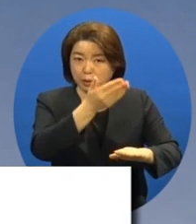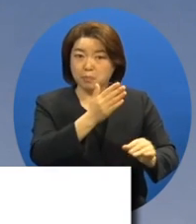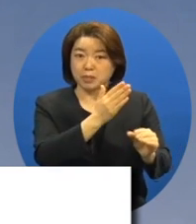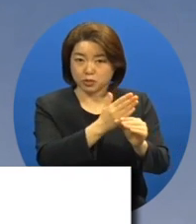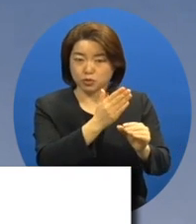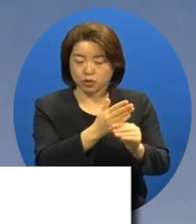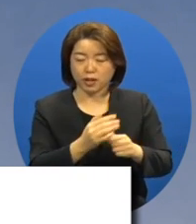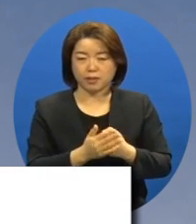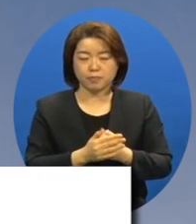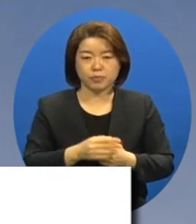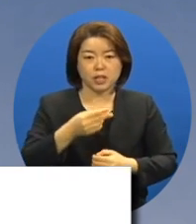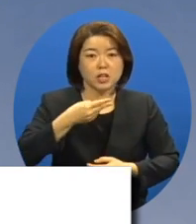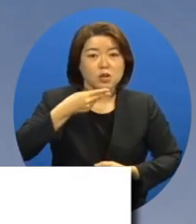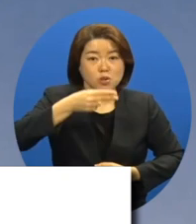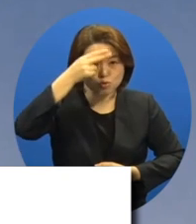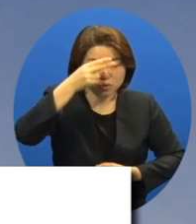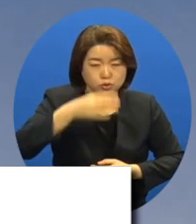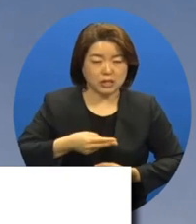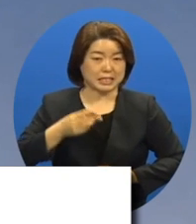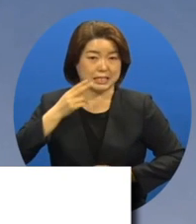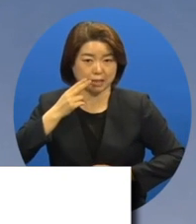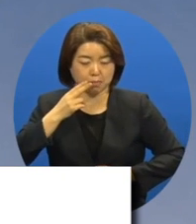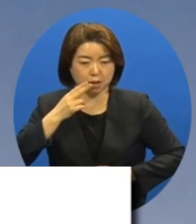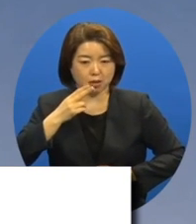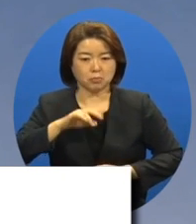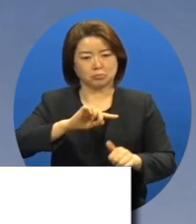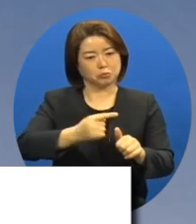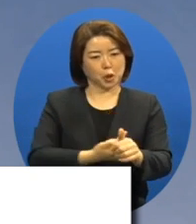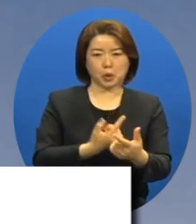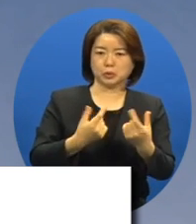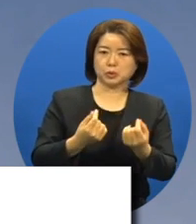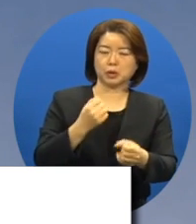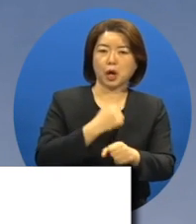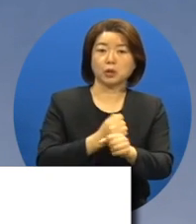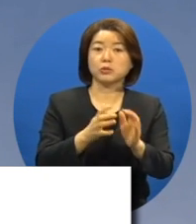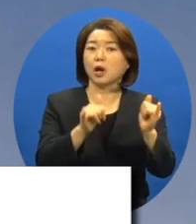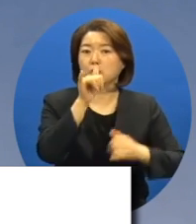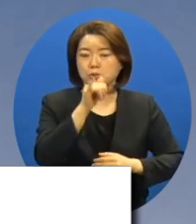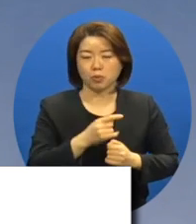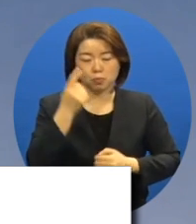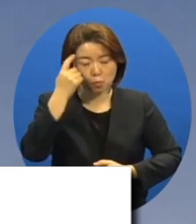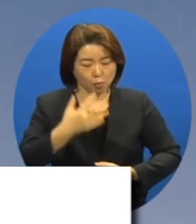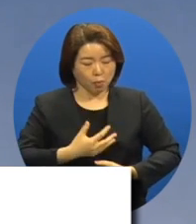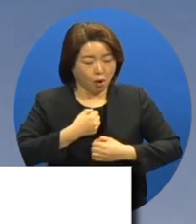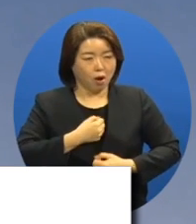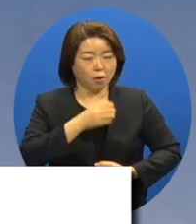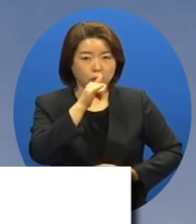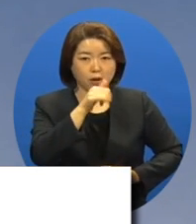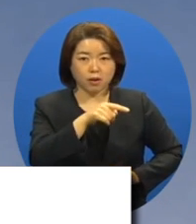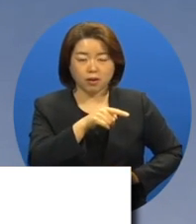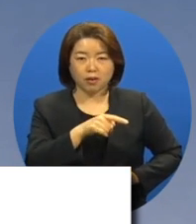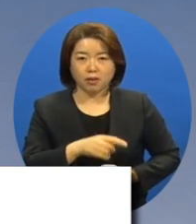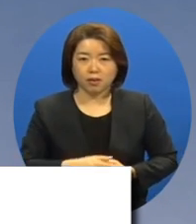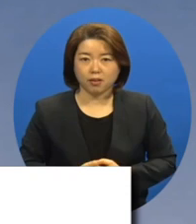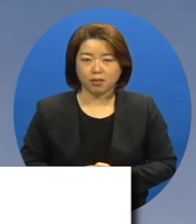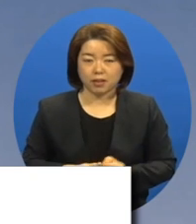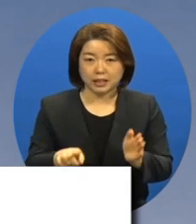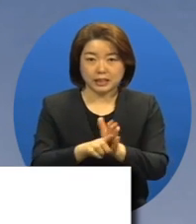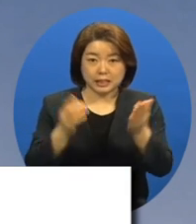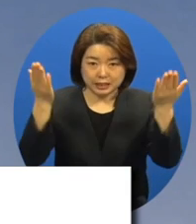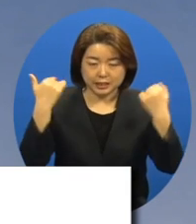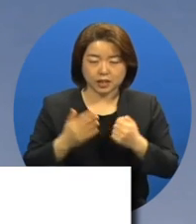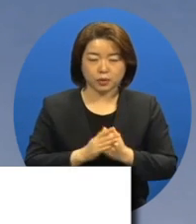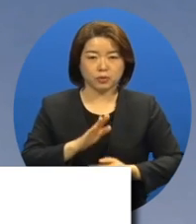술 담배를 아주 대현이 하시는 분들이 있었습니다 깜짝 놀랐습니다 신학교를 아주